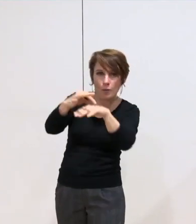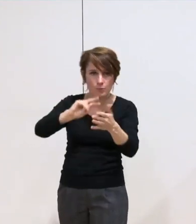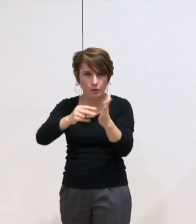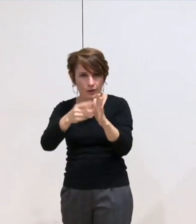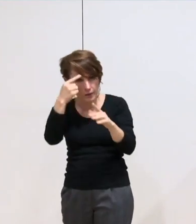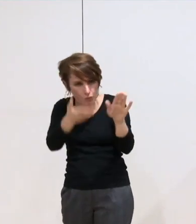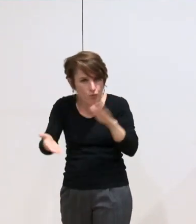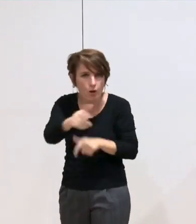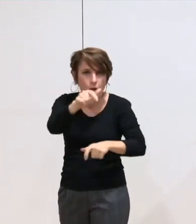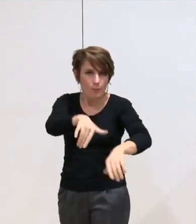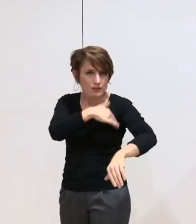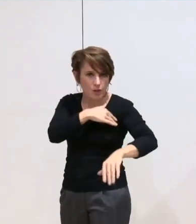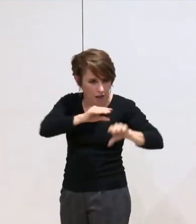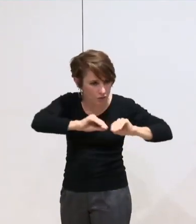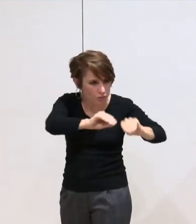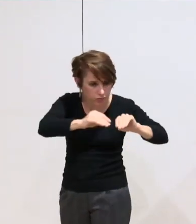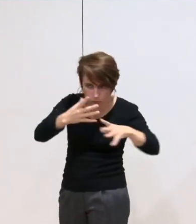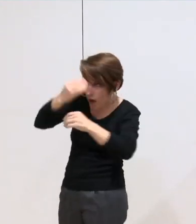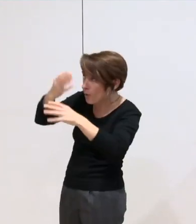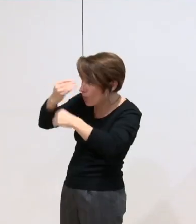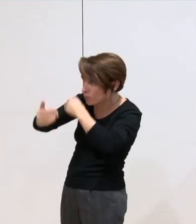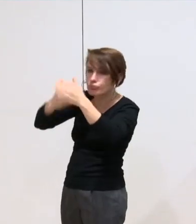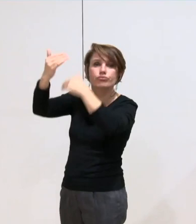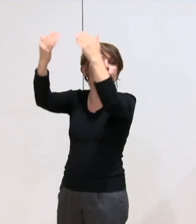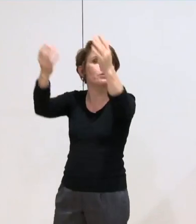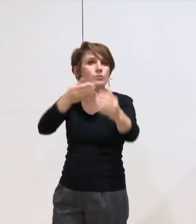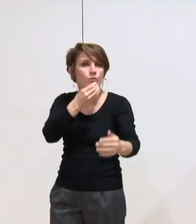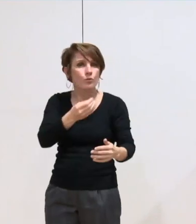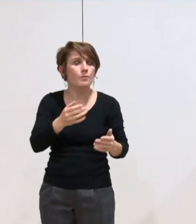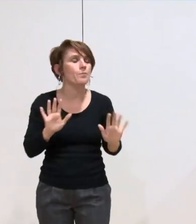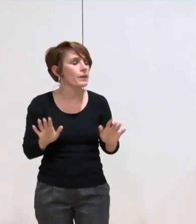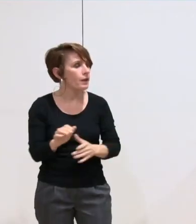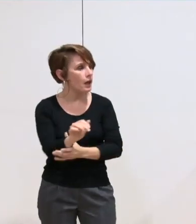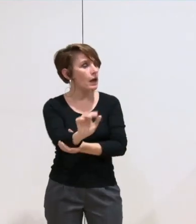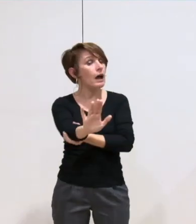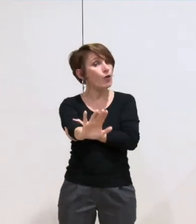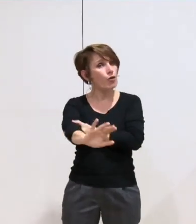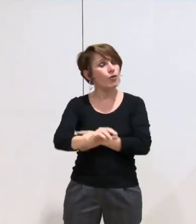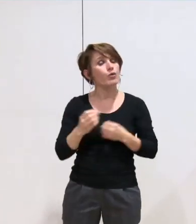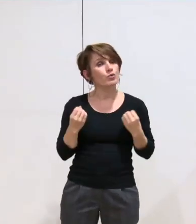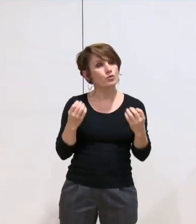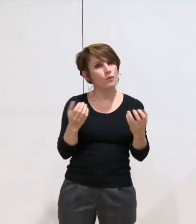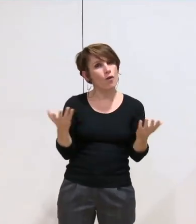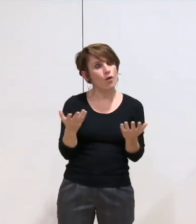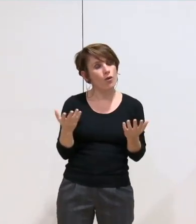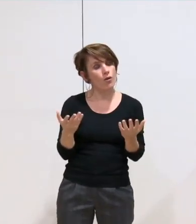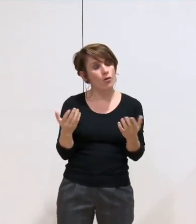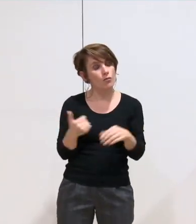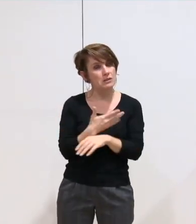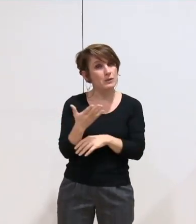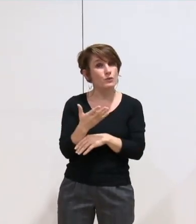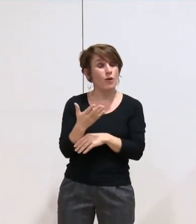les gens à l'utilisation de ces logiciels. Voilà. Après, les questions qui peuvent se poser souvent, c'est parce que à